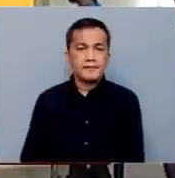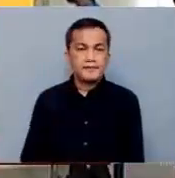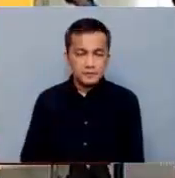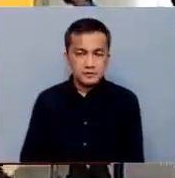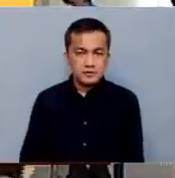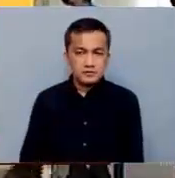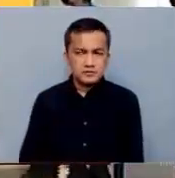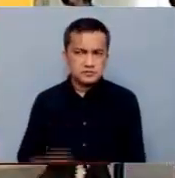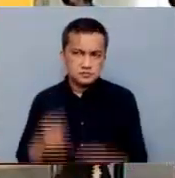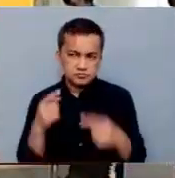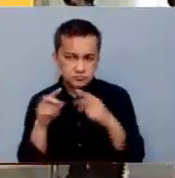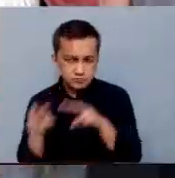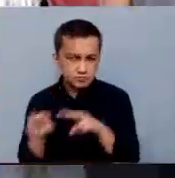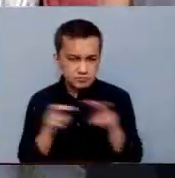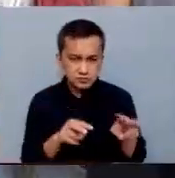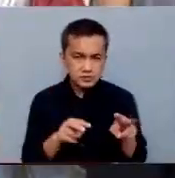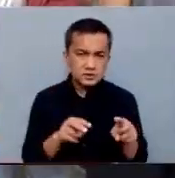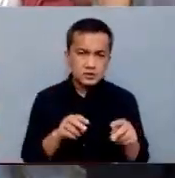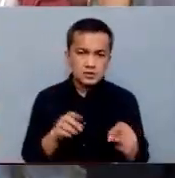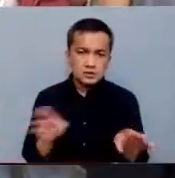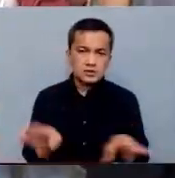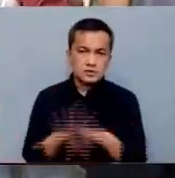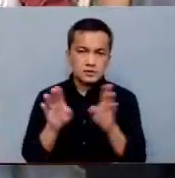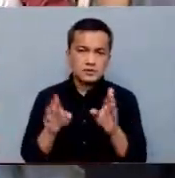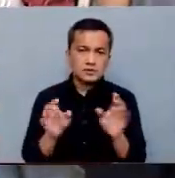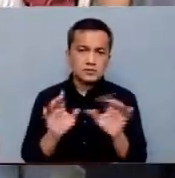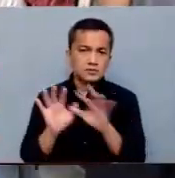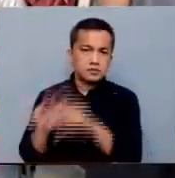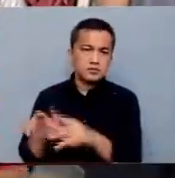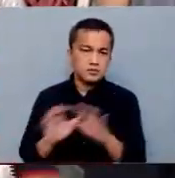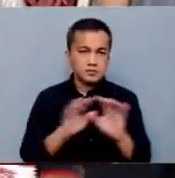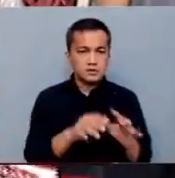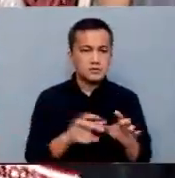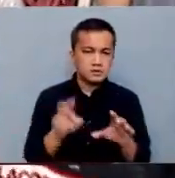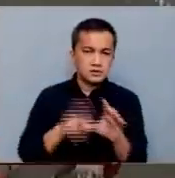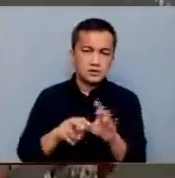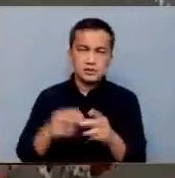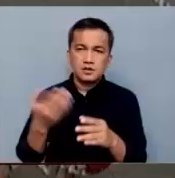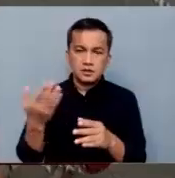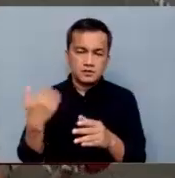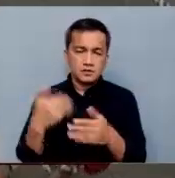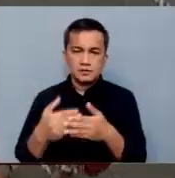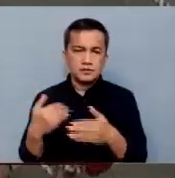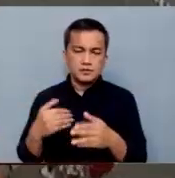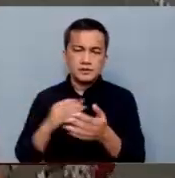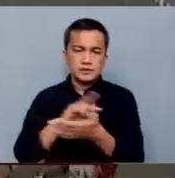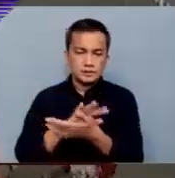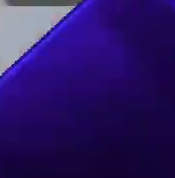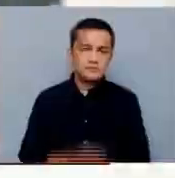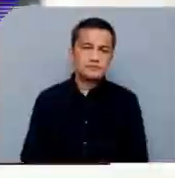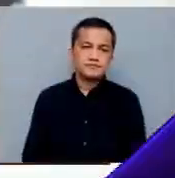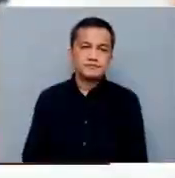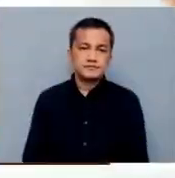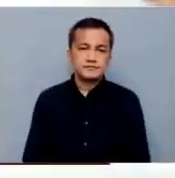tutuusin, halos pareho na ang volume ng mga pasahero ngayon at noong pre-pandemic.